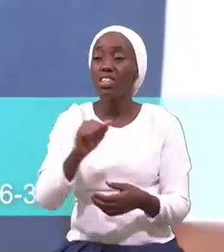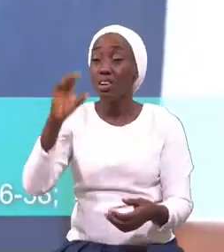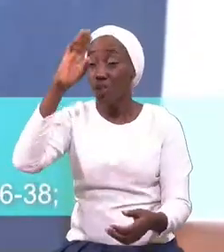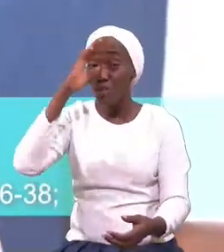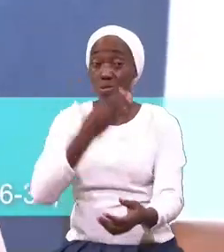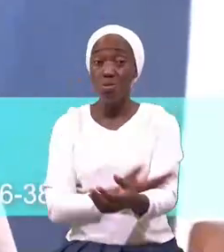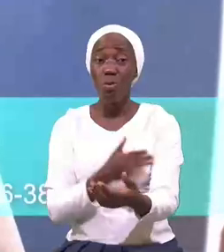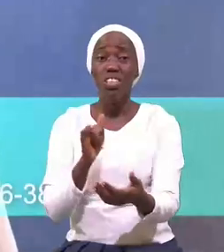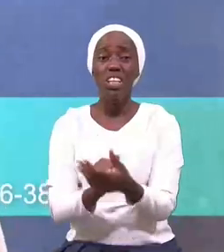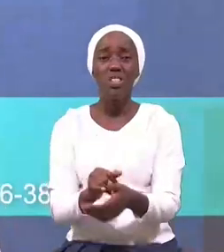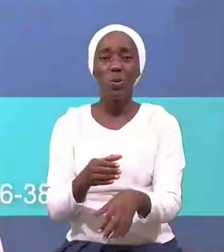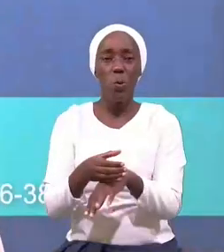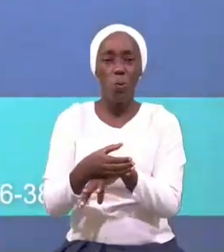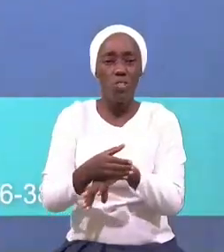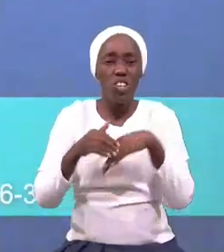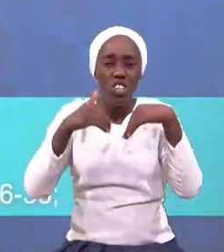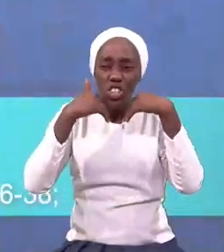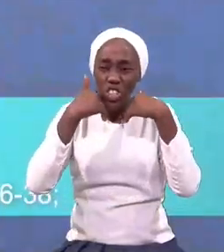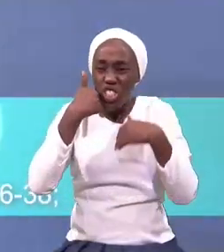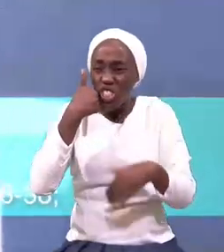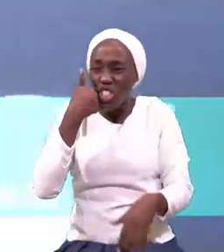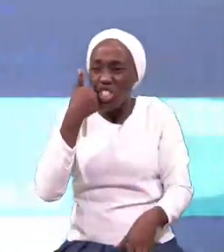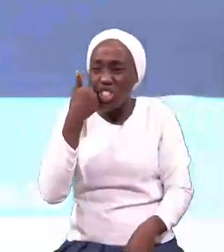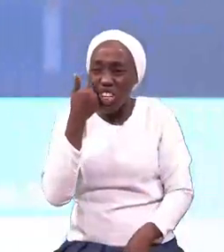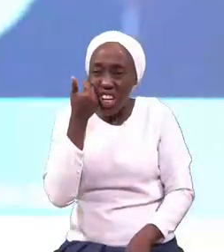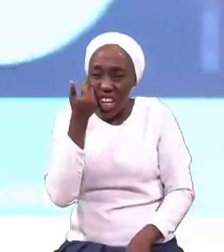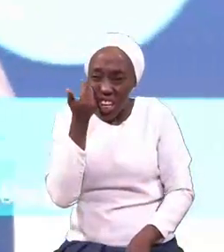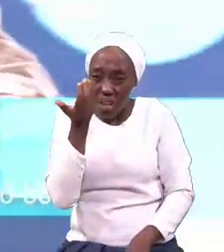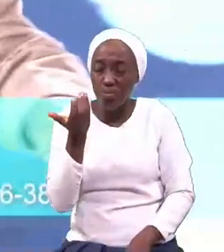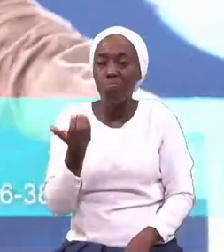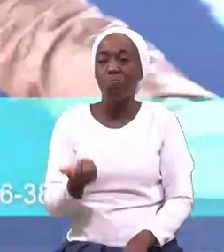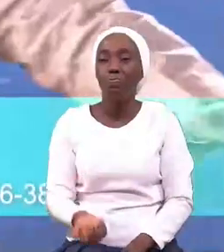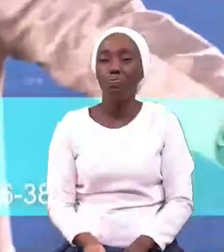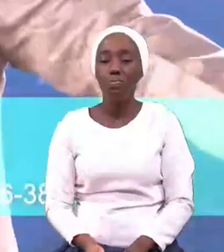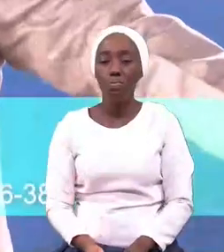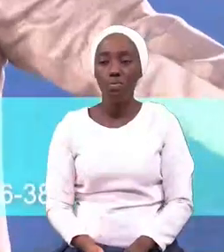Celui qui dort pendant la moisson est un fils qui fait honte.